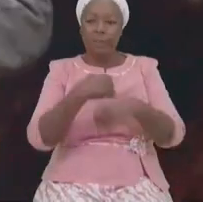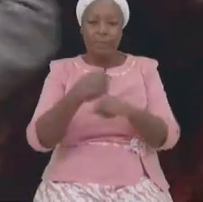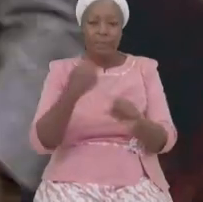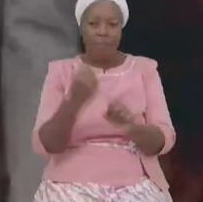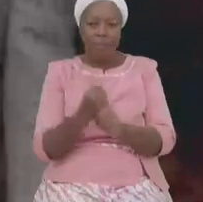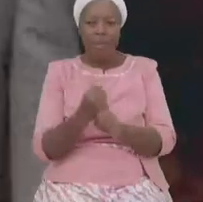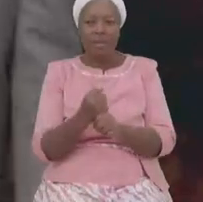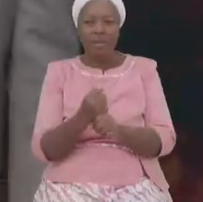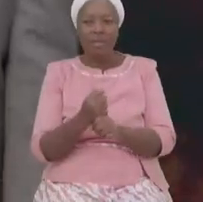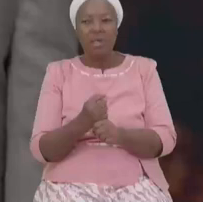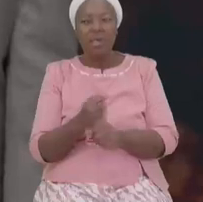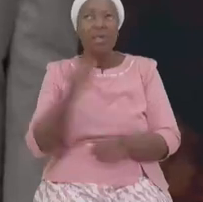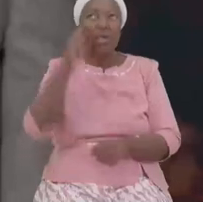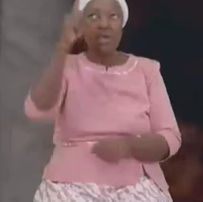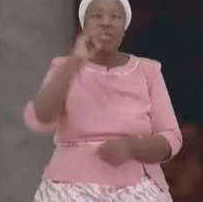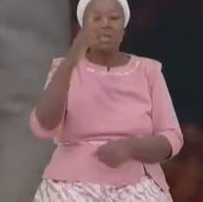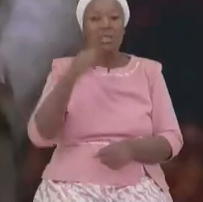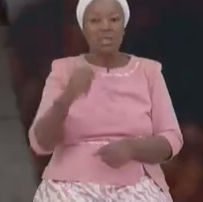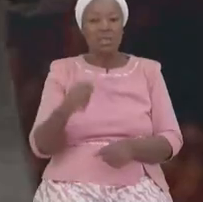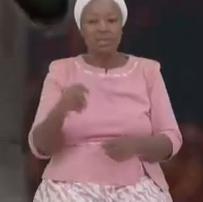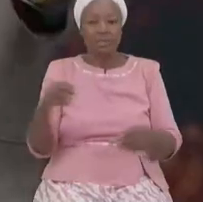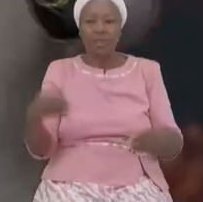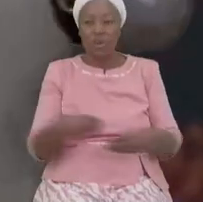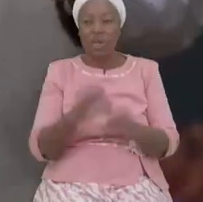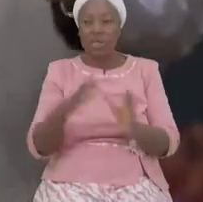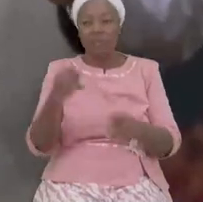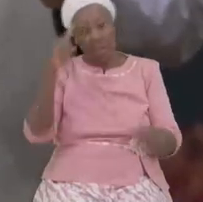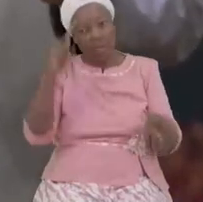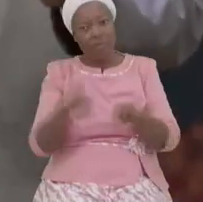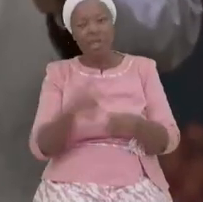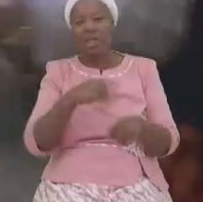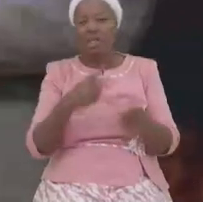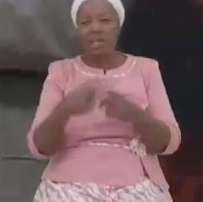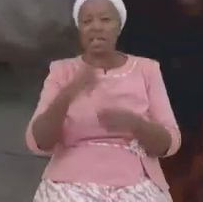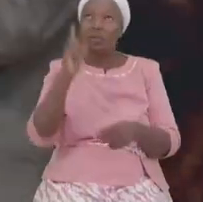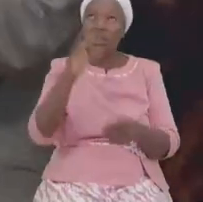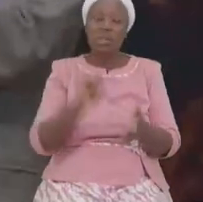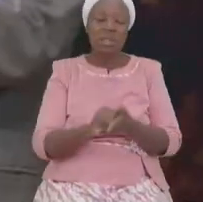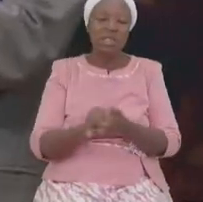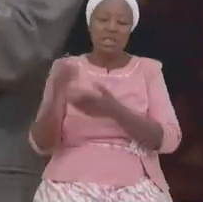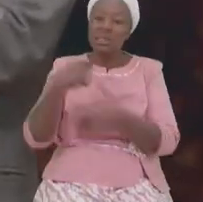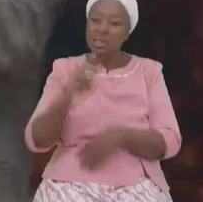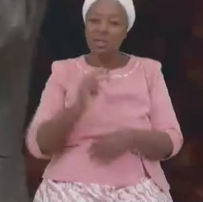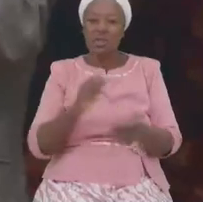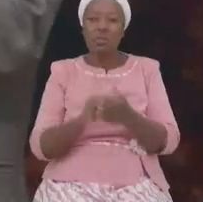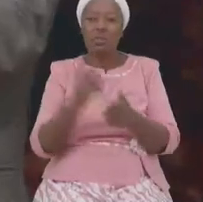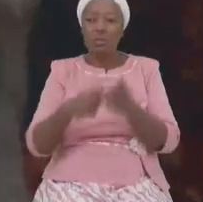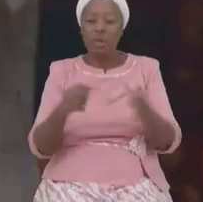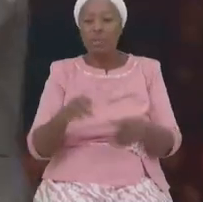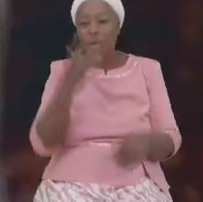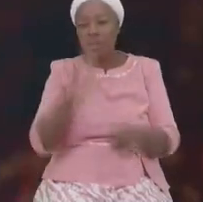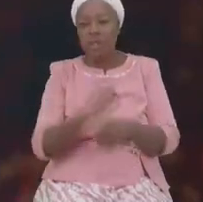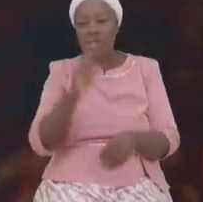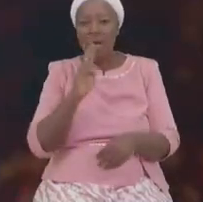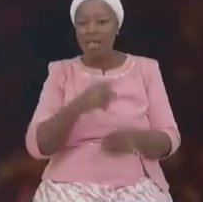Il est celui donc qui fait l'alliance. Il est celui qui nous dit ce que sont les promesses, que sont les